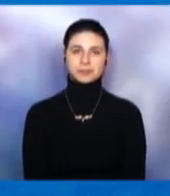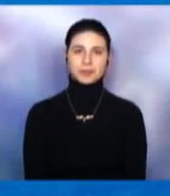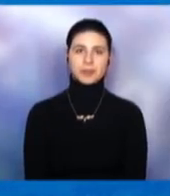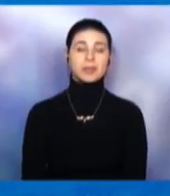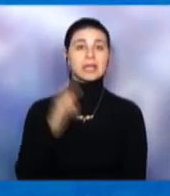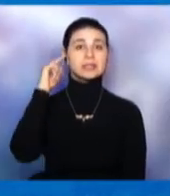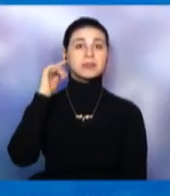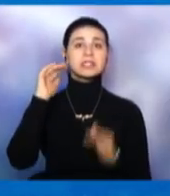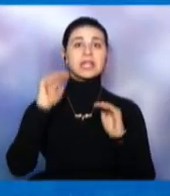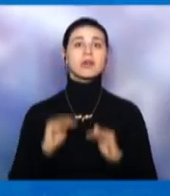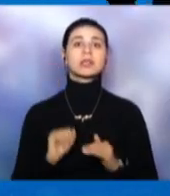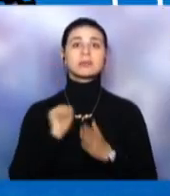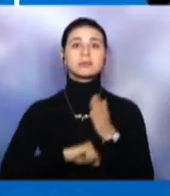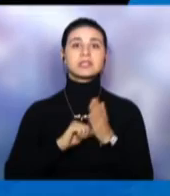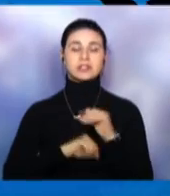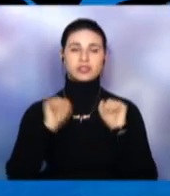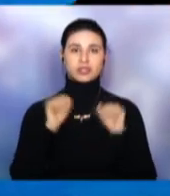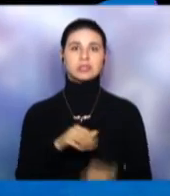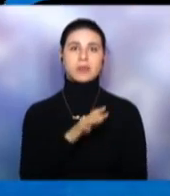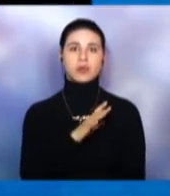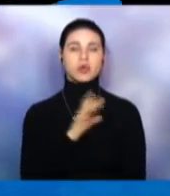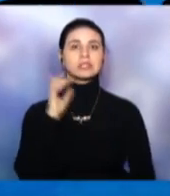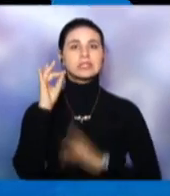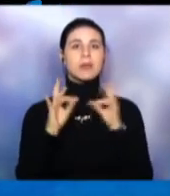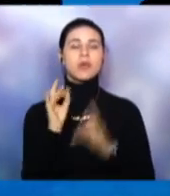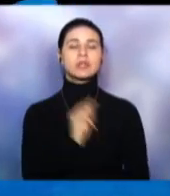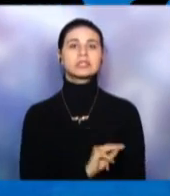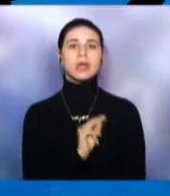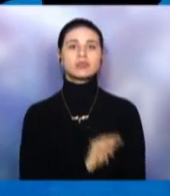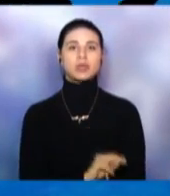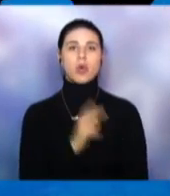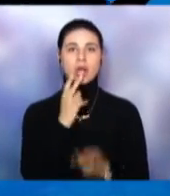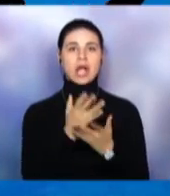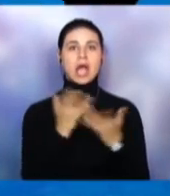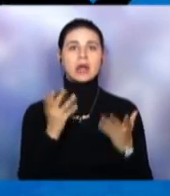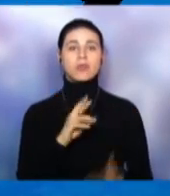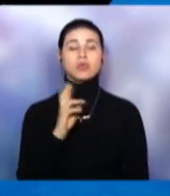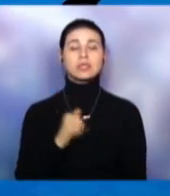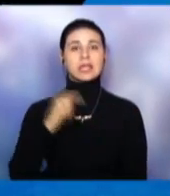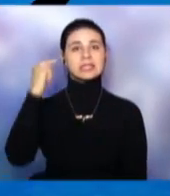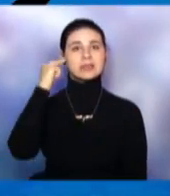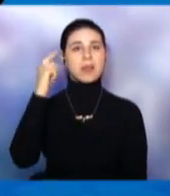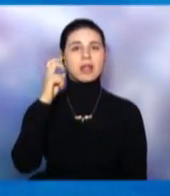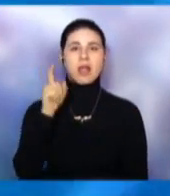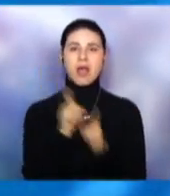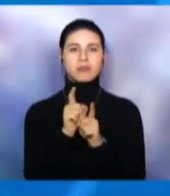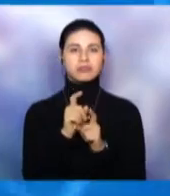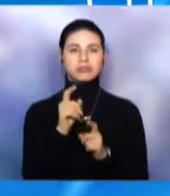სმენის დაქვეითების მიზეზი შეიძლება გახდეს ხმაურიანი სამუშაო გარემო და სმენის უსაფრთხოების